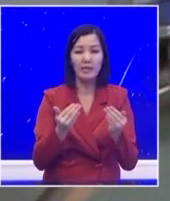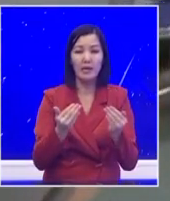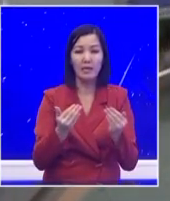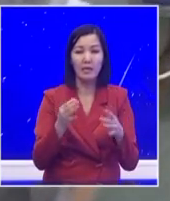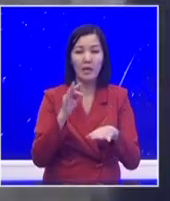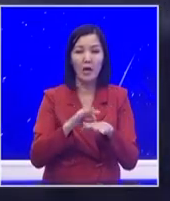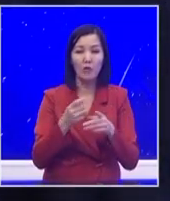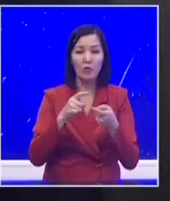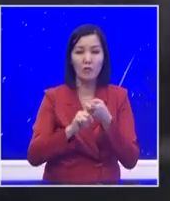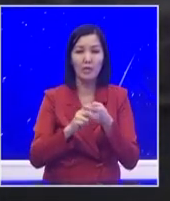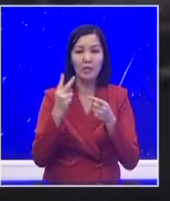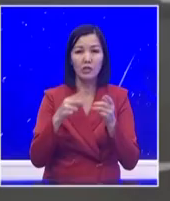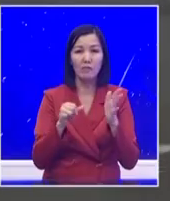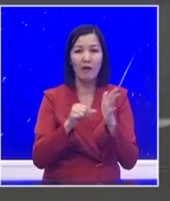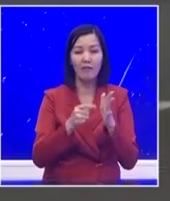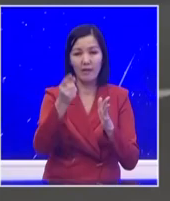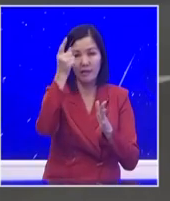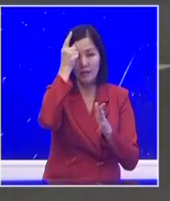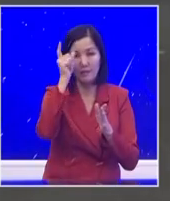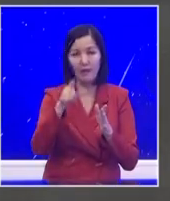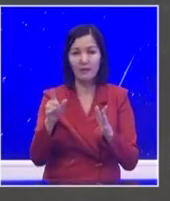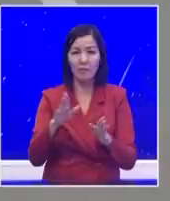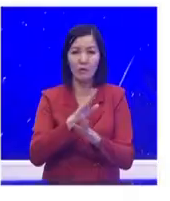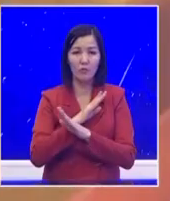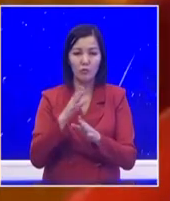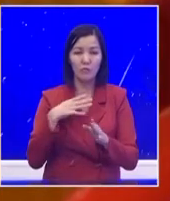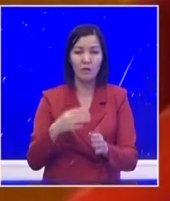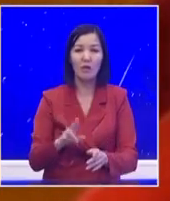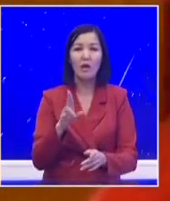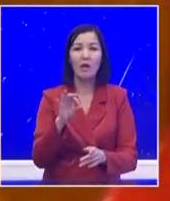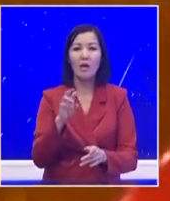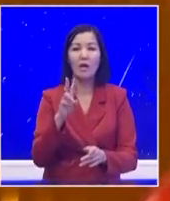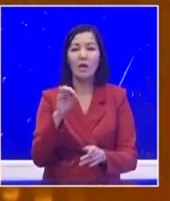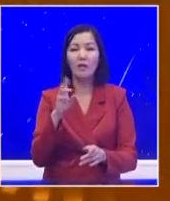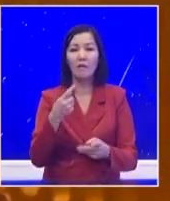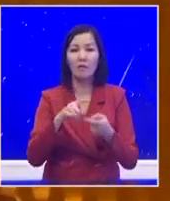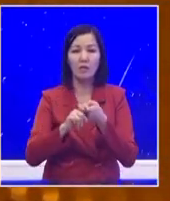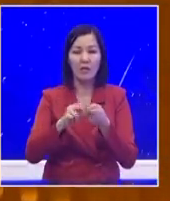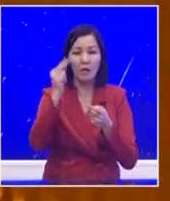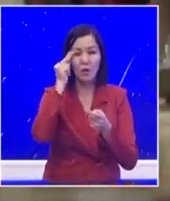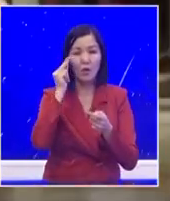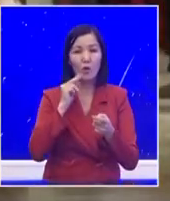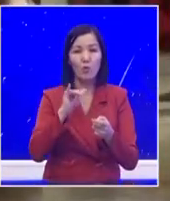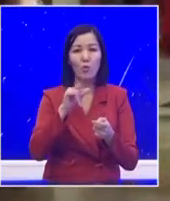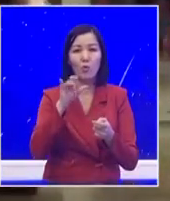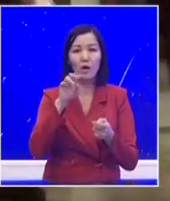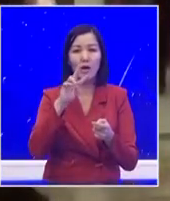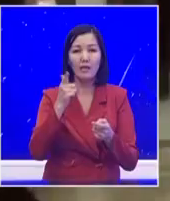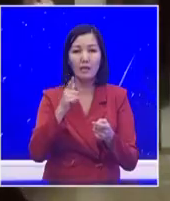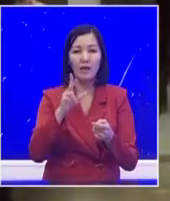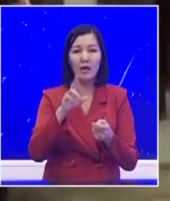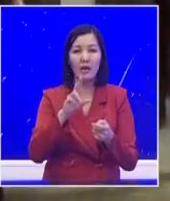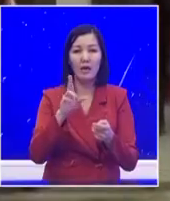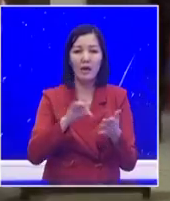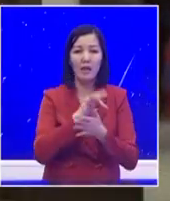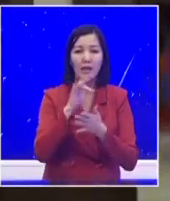ауру салдарынан 26 неміс азаматы көз жұмған. Коронавирус таралған Қытайдың Ухан қаласының дәрігерлері,